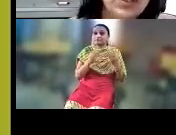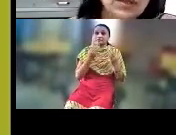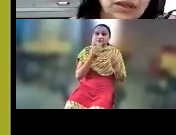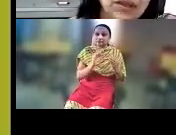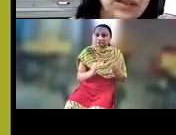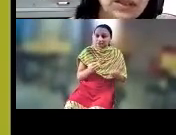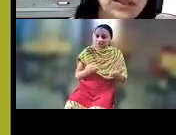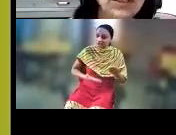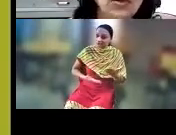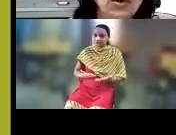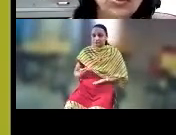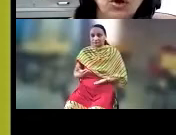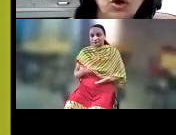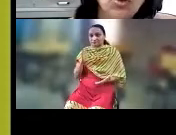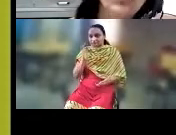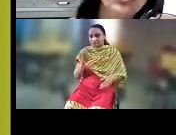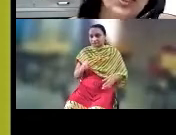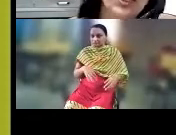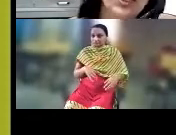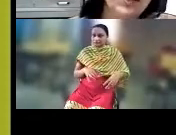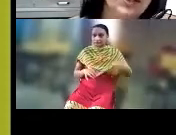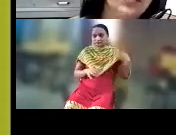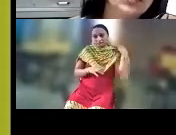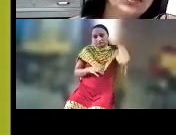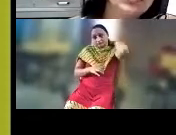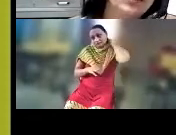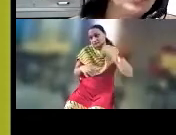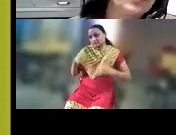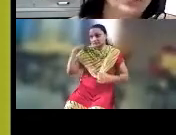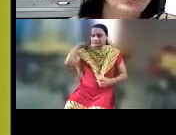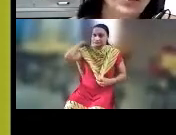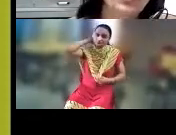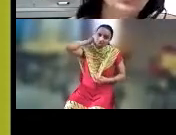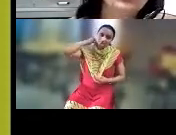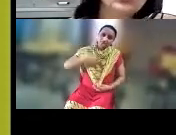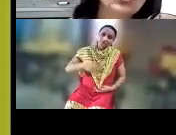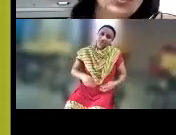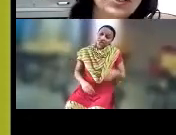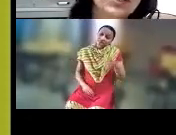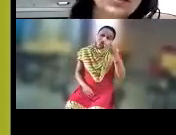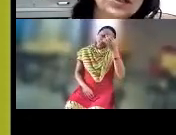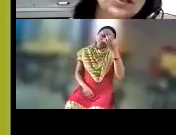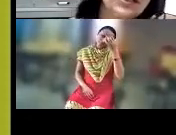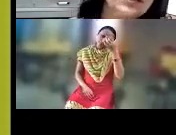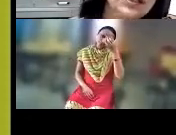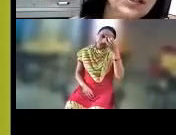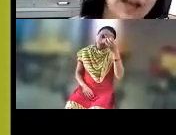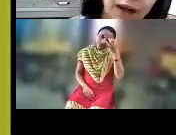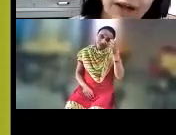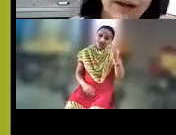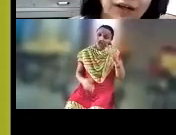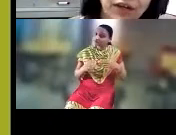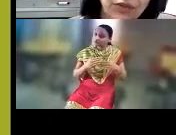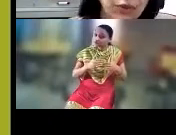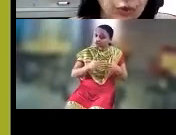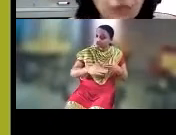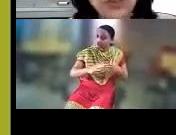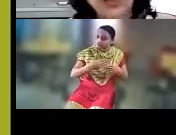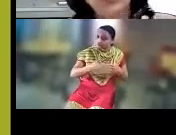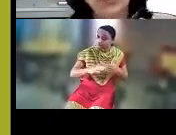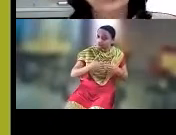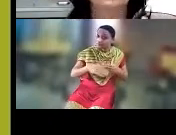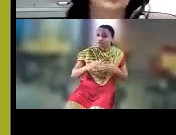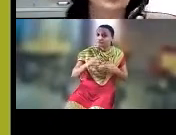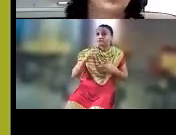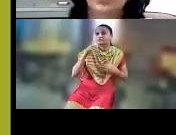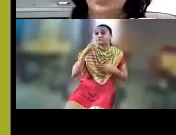Promoting consistency across all of a child's caregivers is critical. So consistency सारे caregivers में होनी चाहिए।